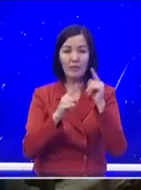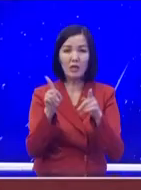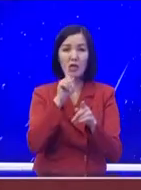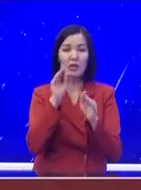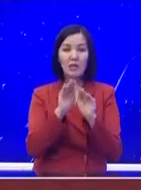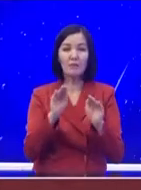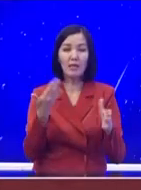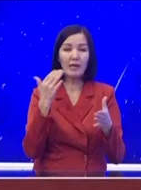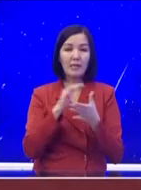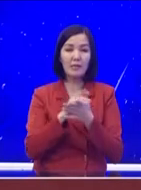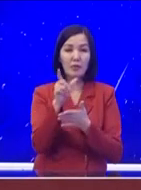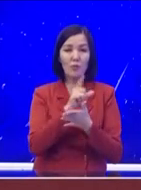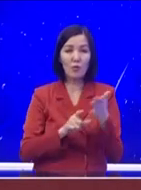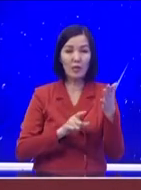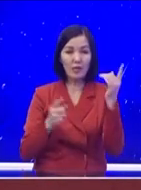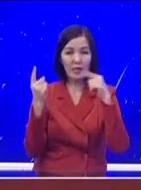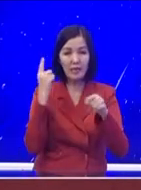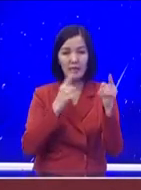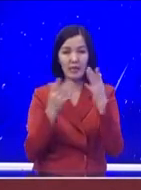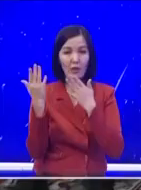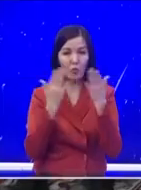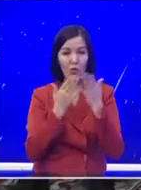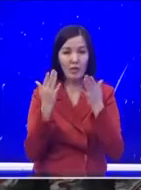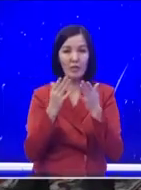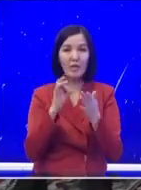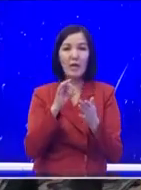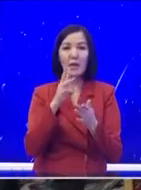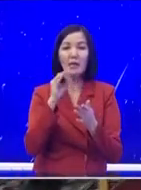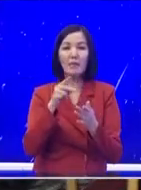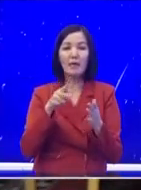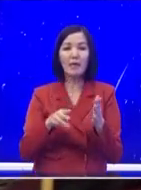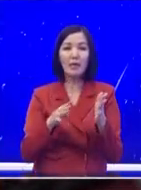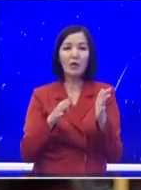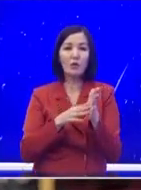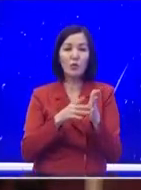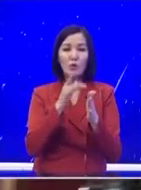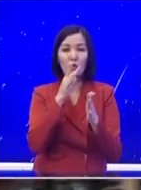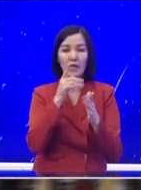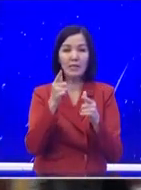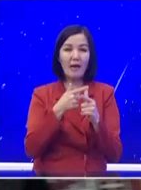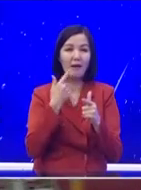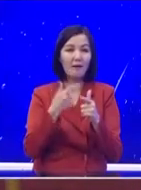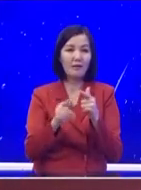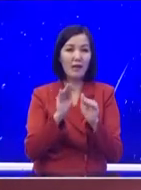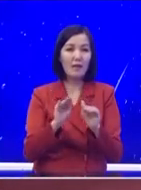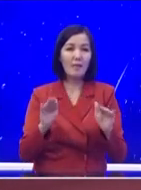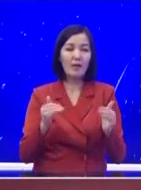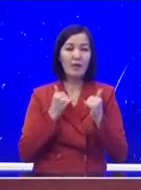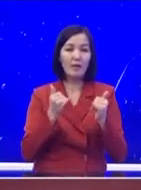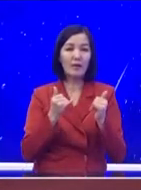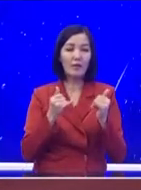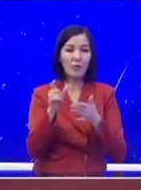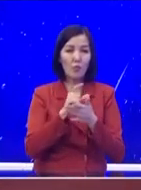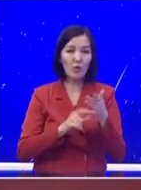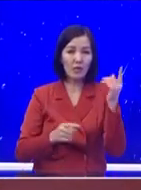жас оқырмандарға таныстырып, өлең ертегілері оқылды. Рима Филипповна 2-9 жас аралығындағы балаларға арнап,